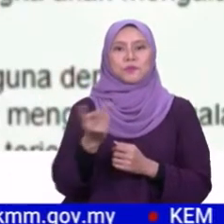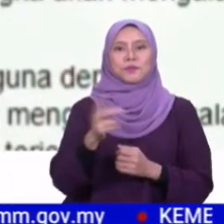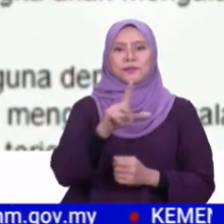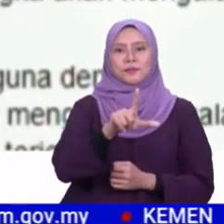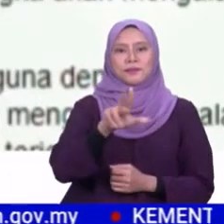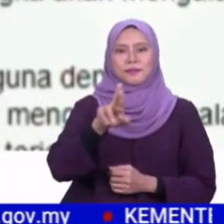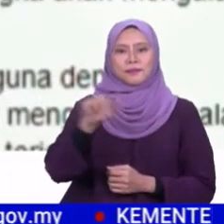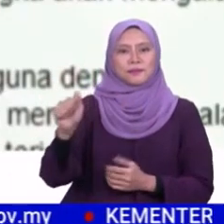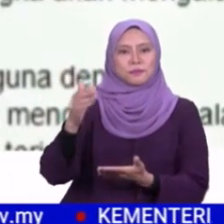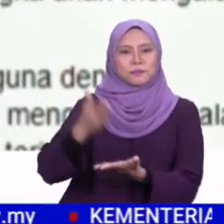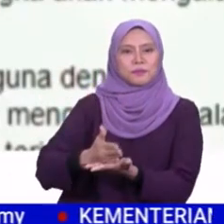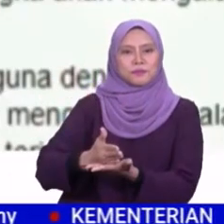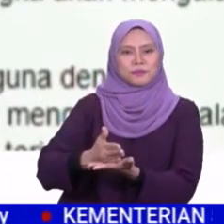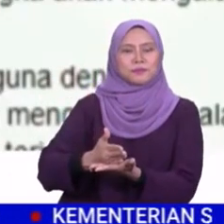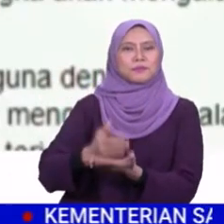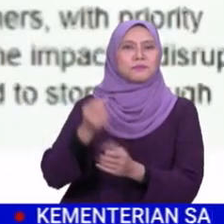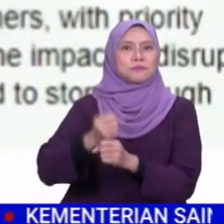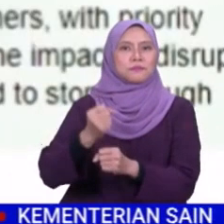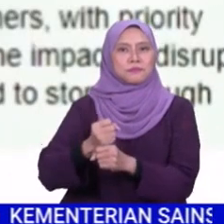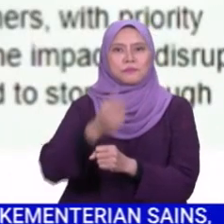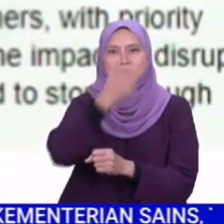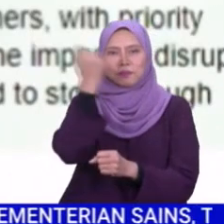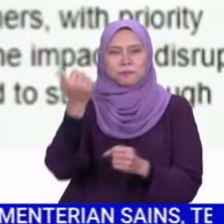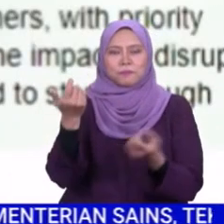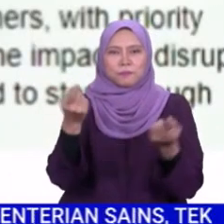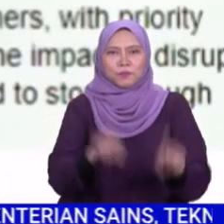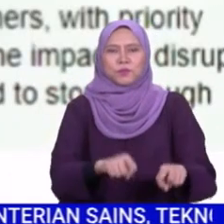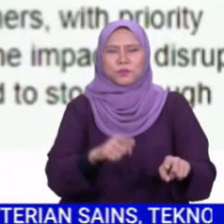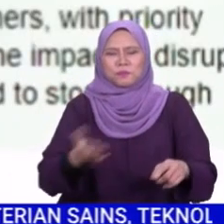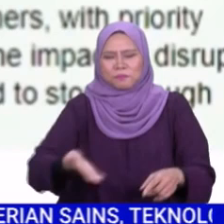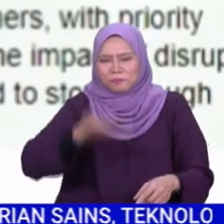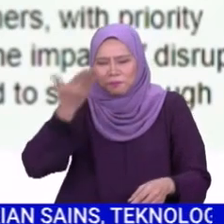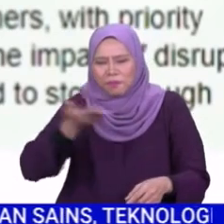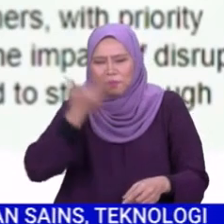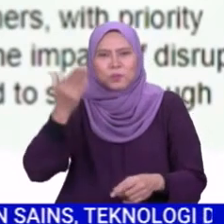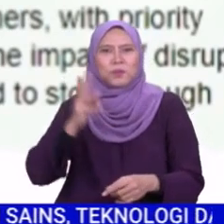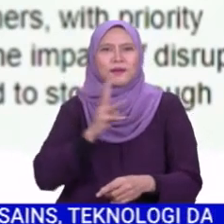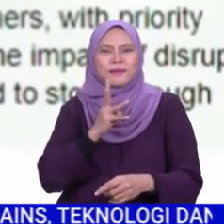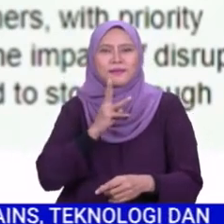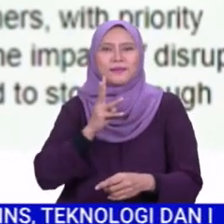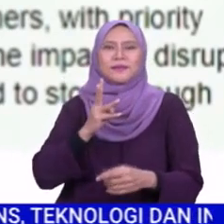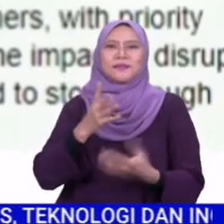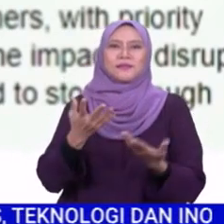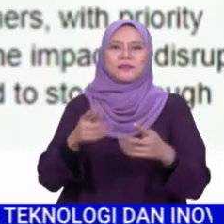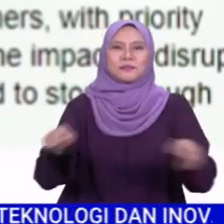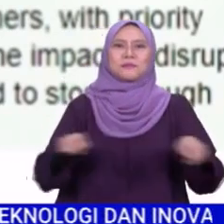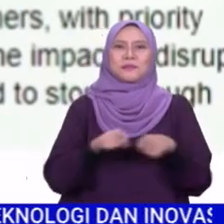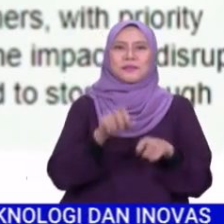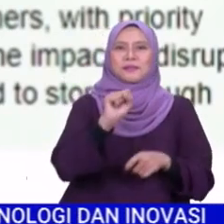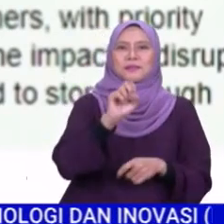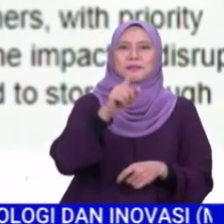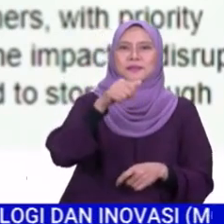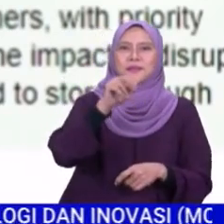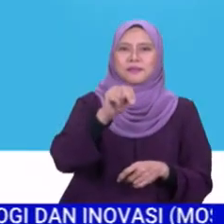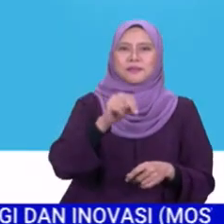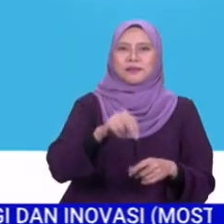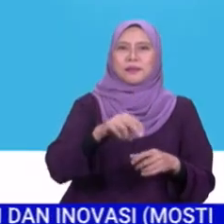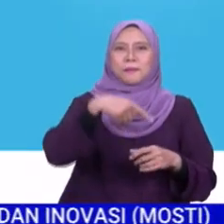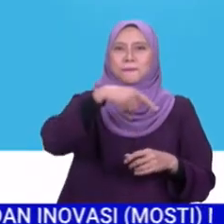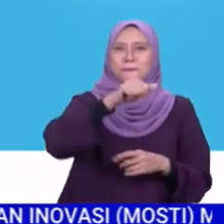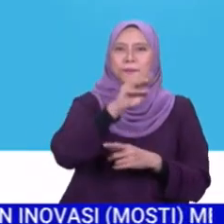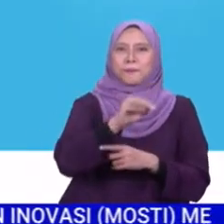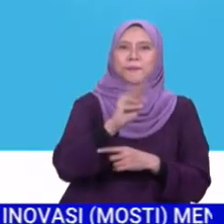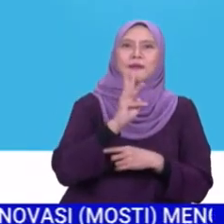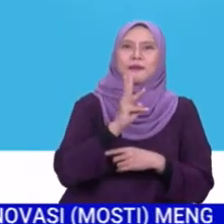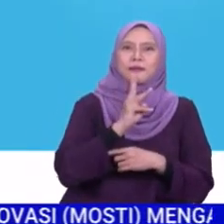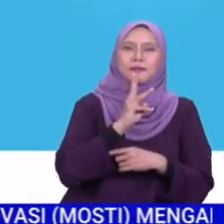lari berkenaan dengan tit unggas pada pagi tadi ekoran insiden pencemaran bau yang jika seandainya Muksin pawai mentah Jenderal